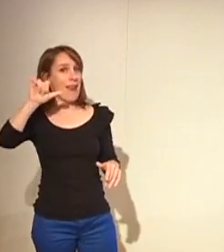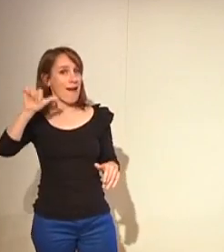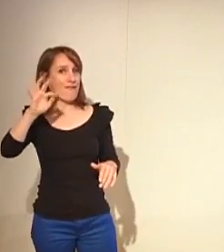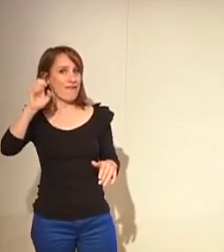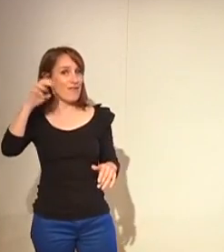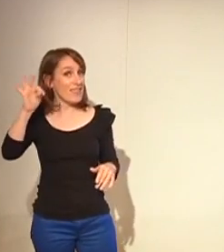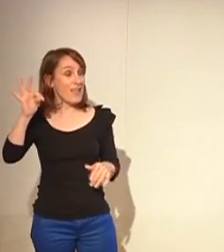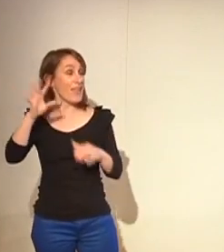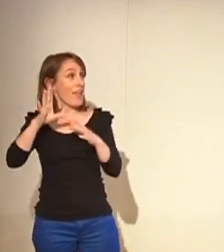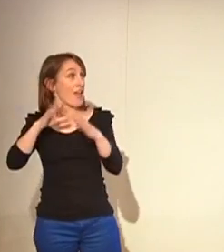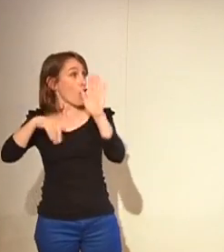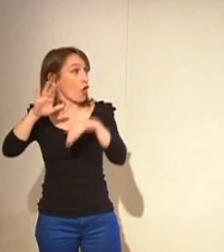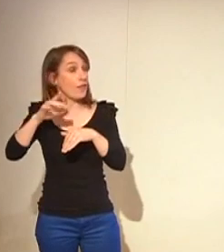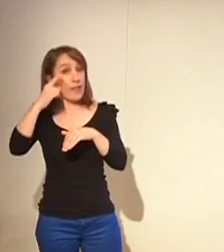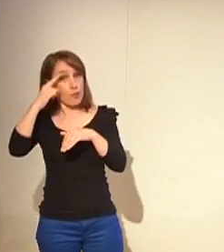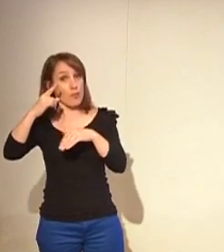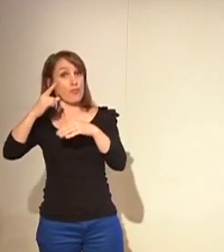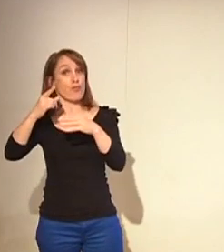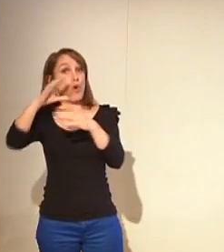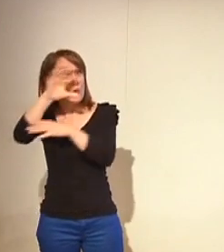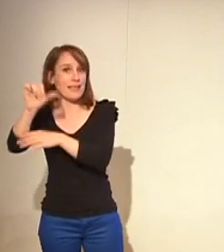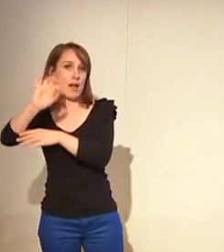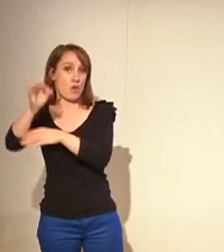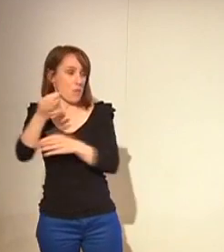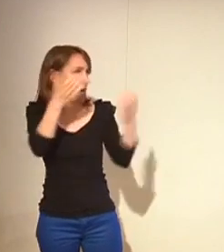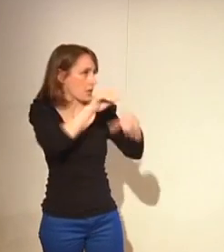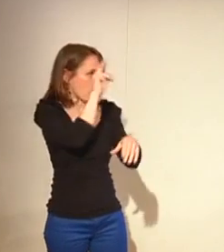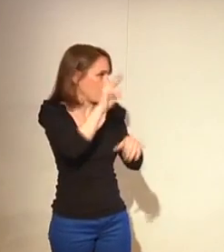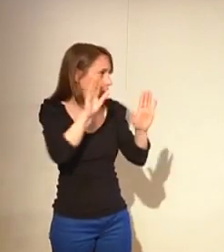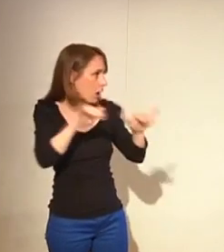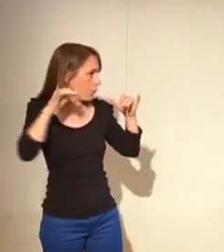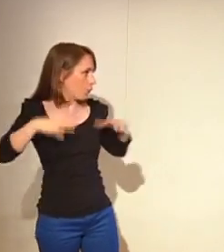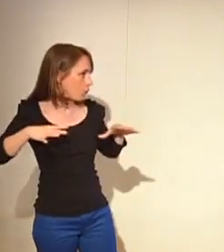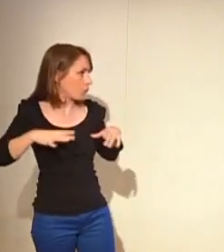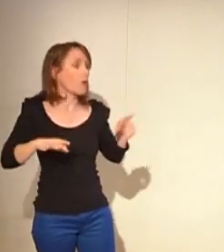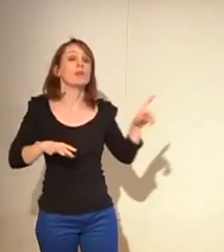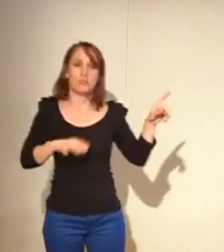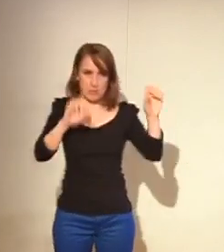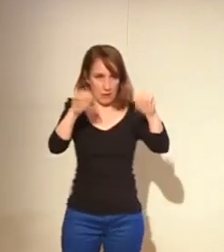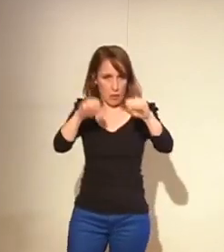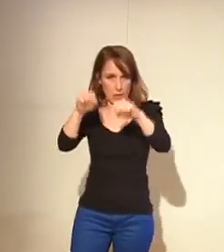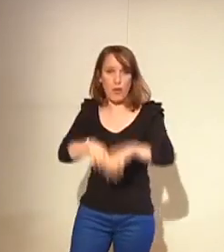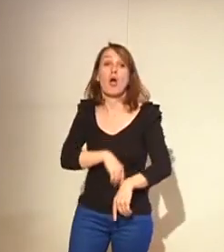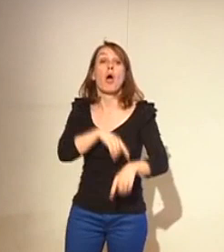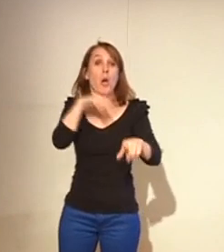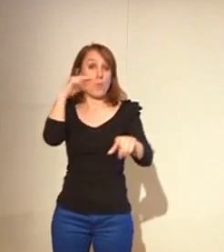candidates bien très bien et donc il y a Monsieur BR qui est